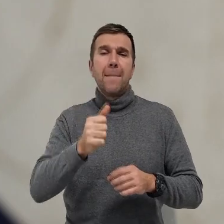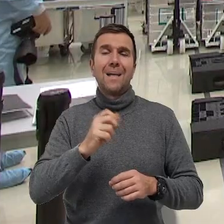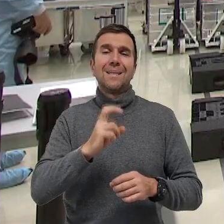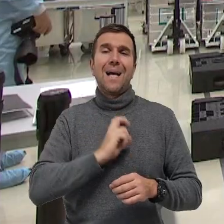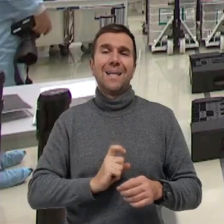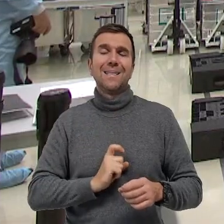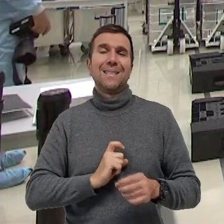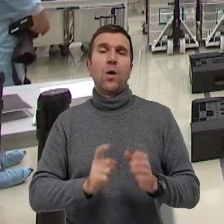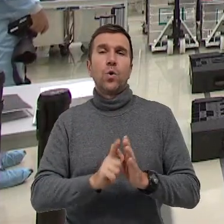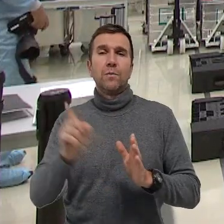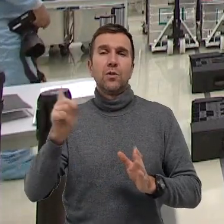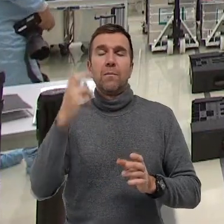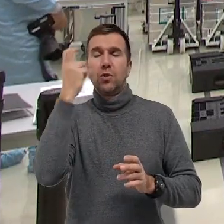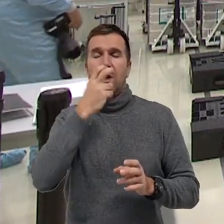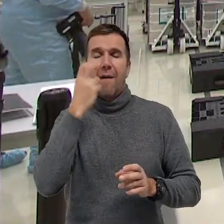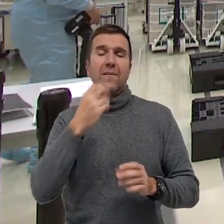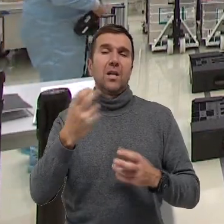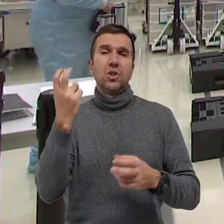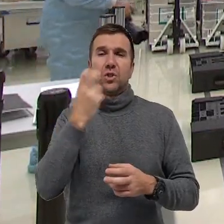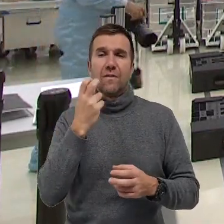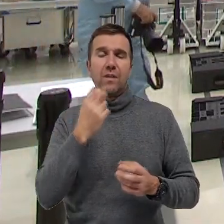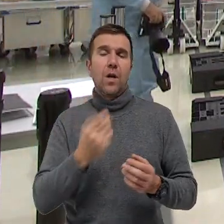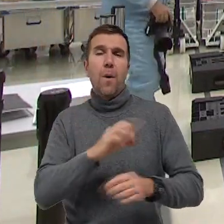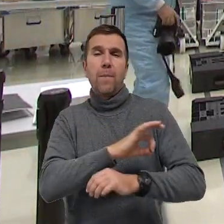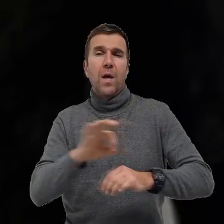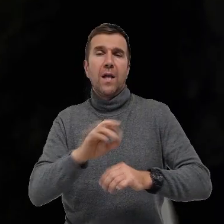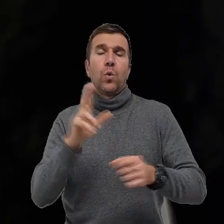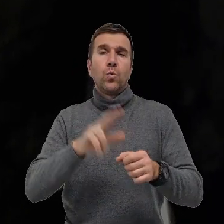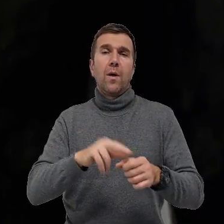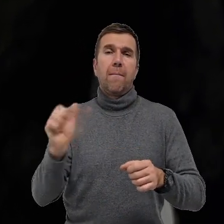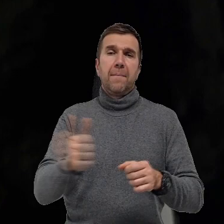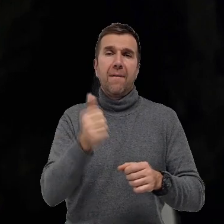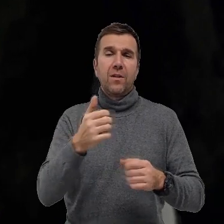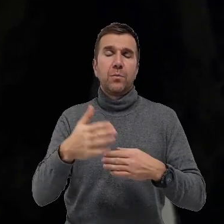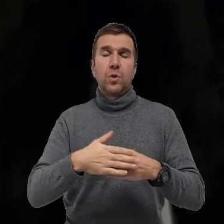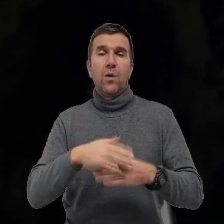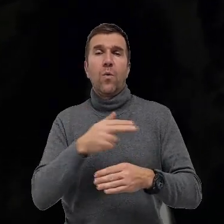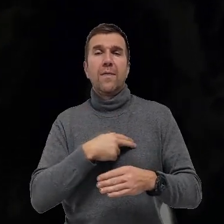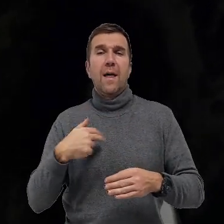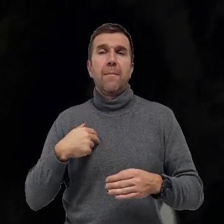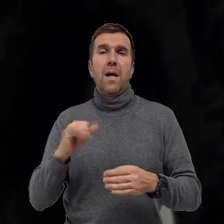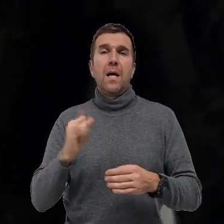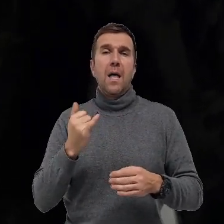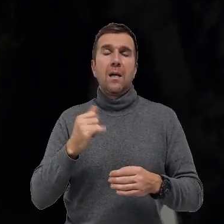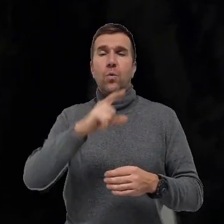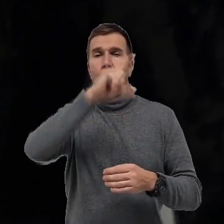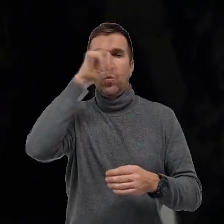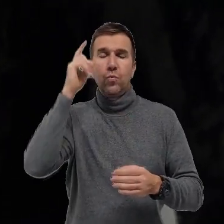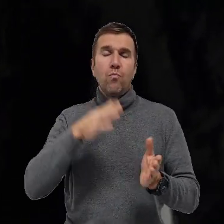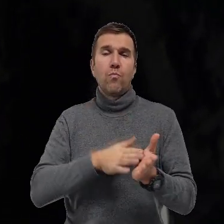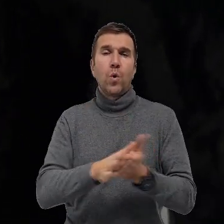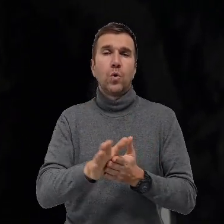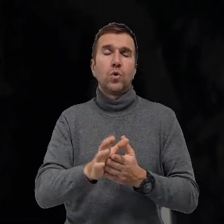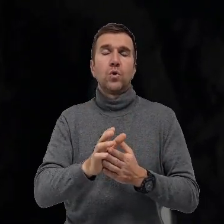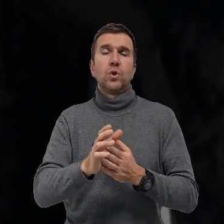Kosmiczna, jest możliwość pracy w niesamowicie ciekawych i interesujących projektach, które po pierwsze przybliżają nam jako ludziom